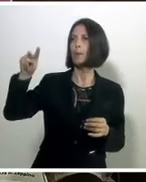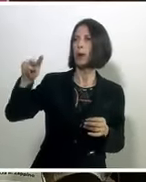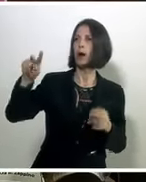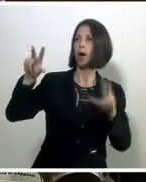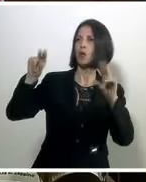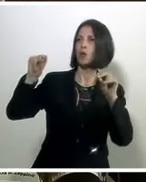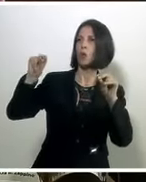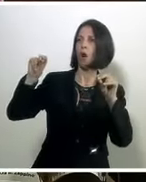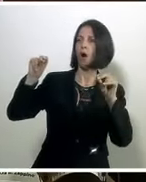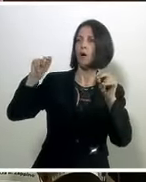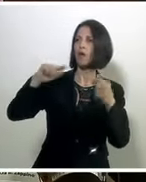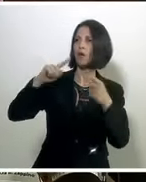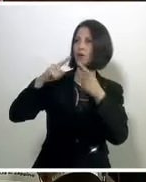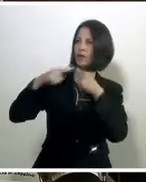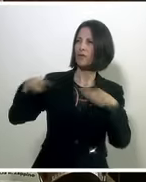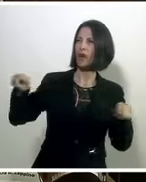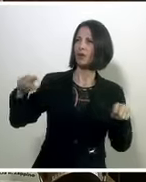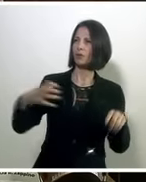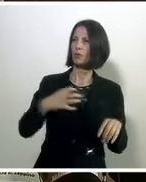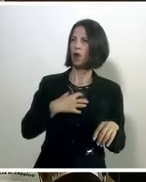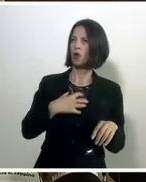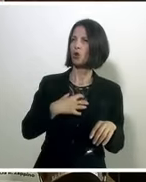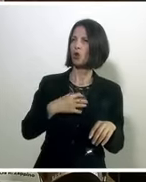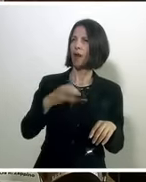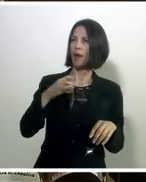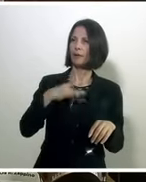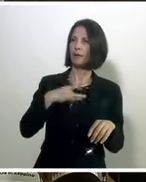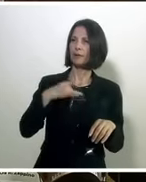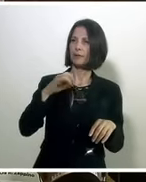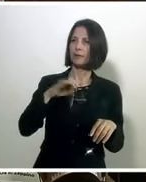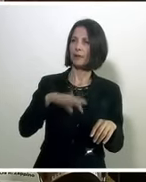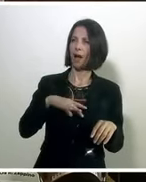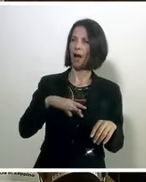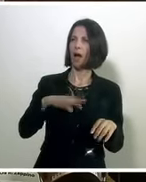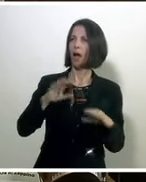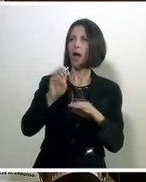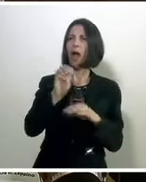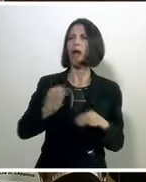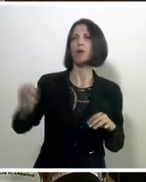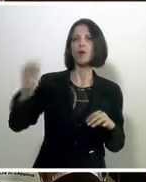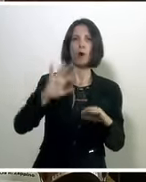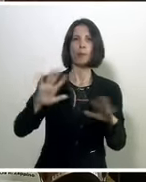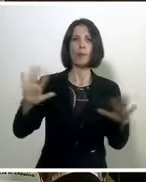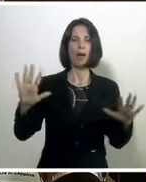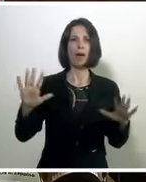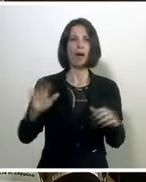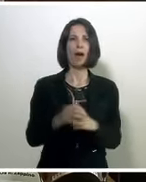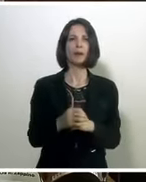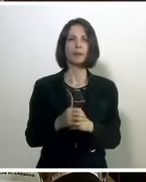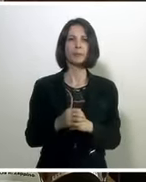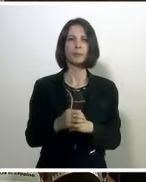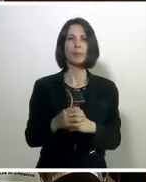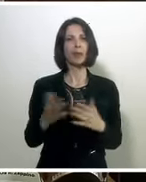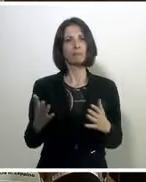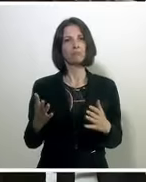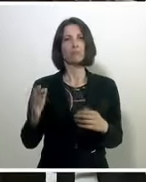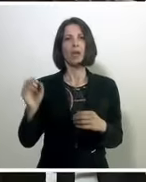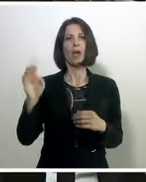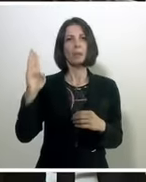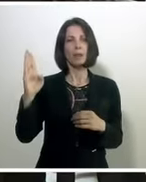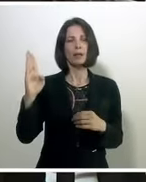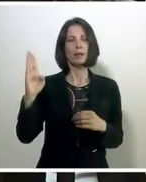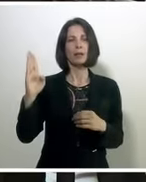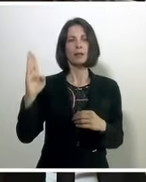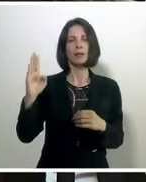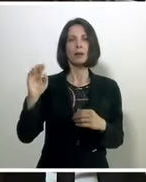coscienza europeista nel 1976 il segretario propose ad Altiero Spinelli di candidarsi nelle liste